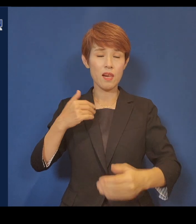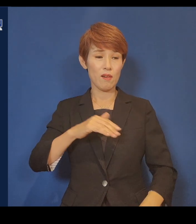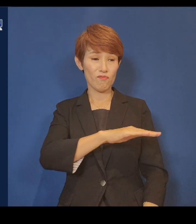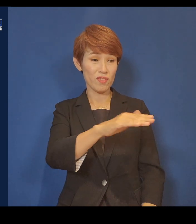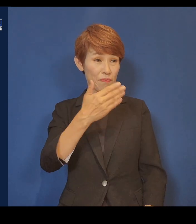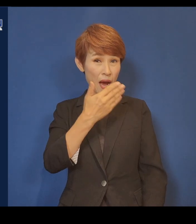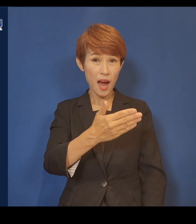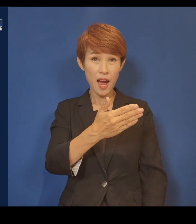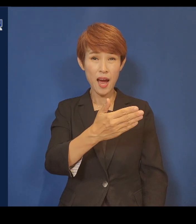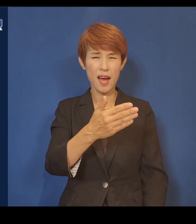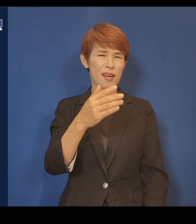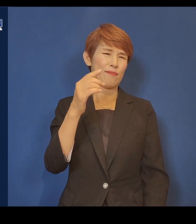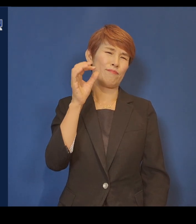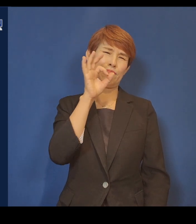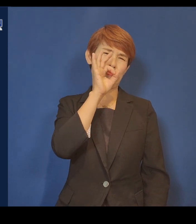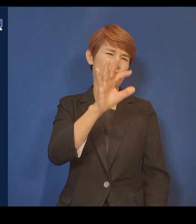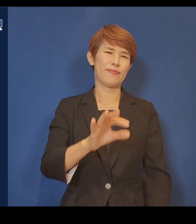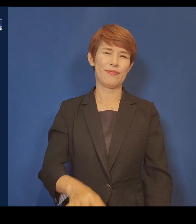없는 일이에요.